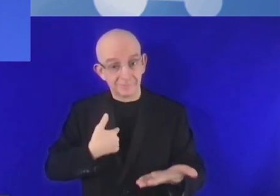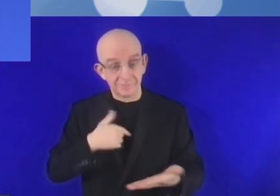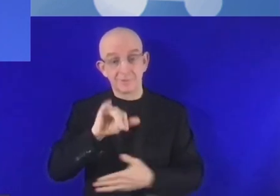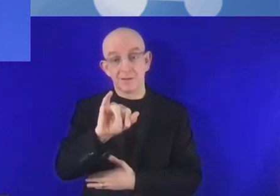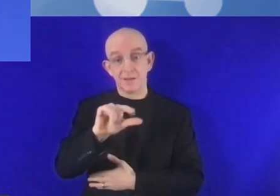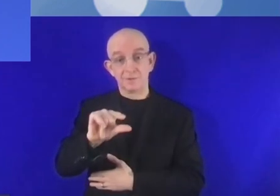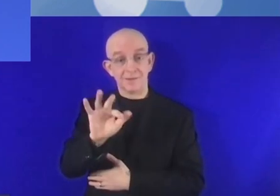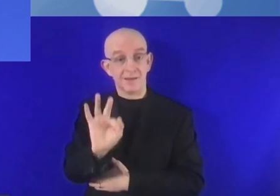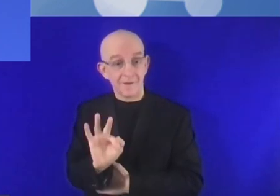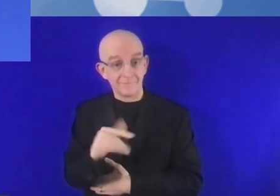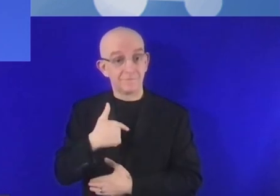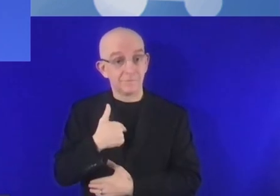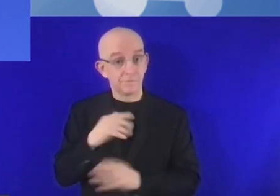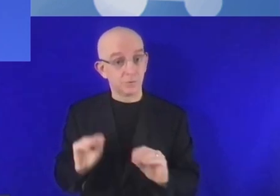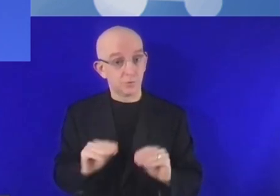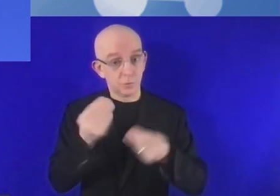szczególnie celu 17.